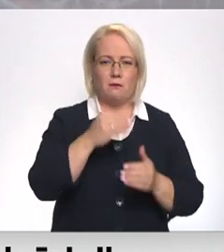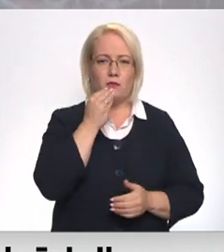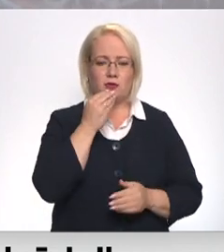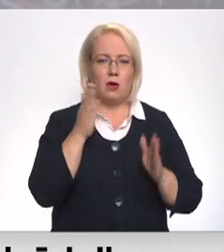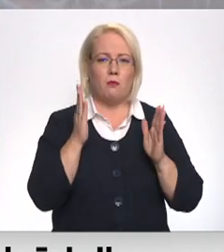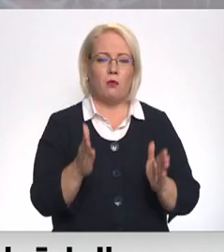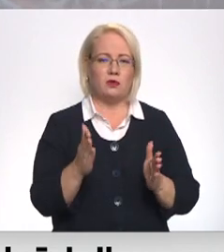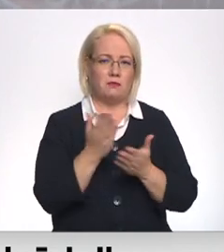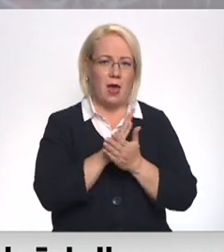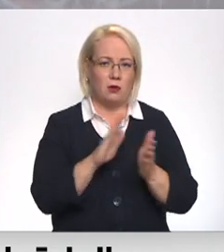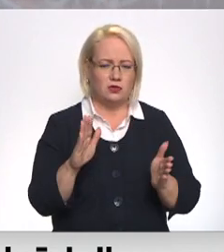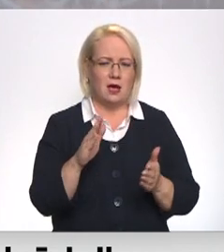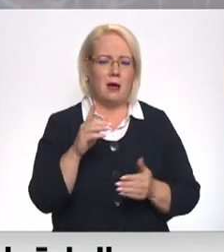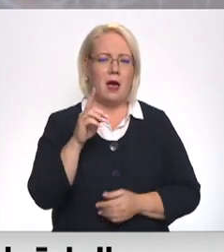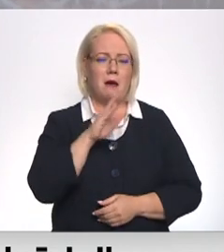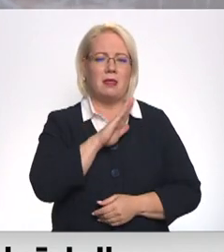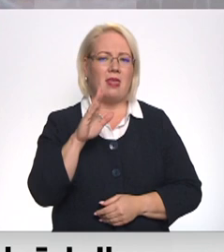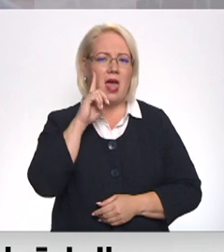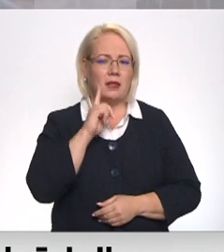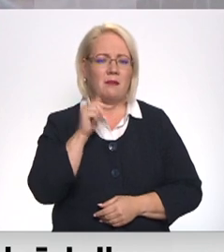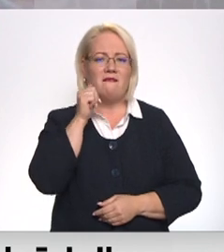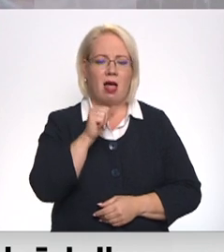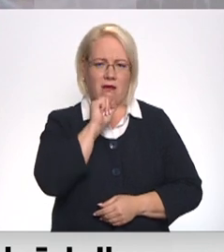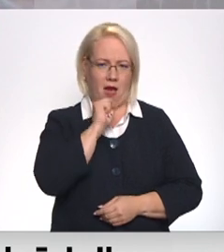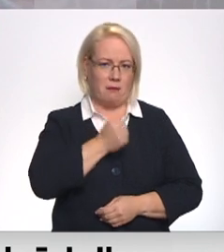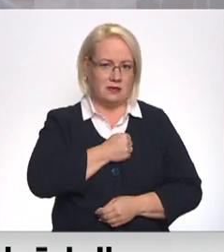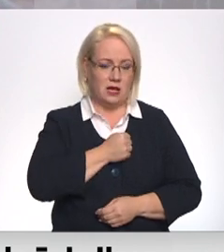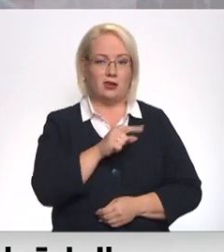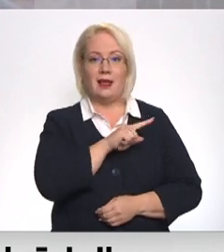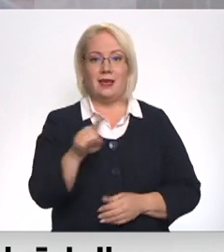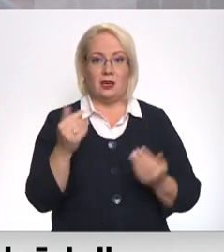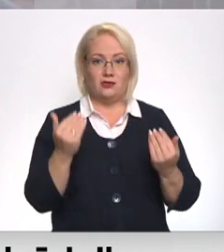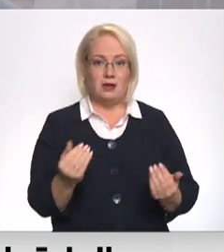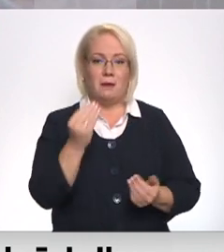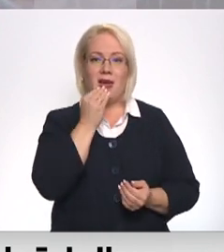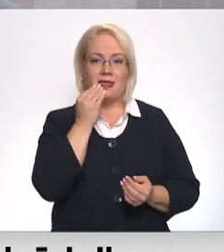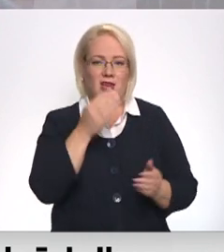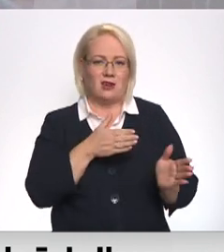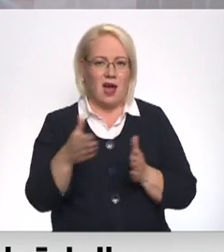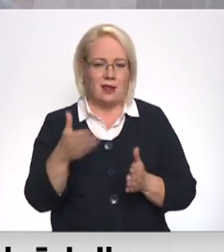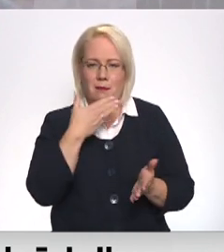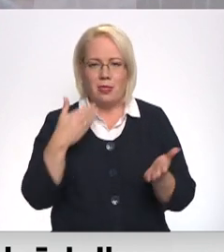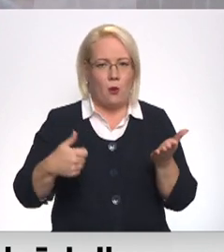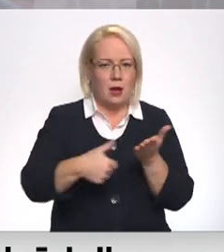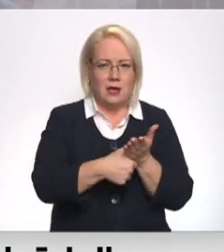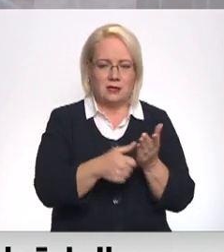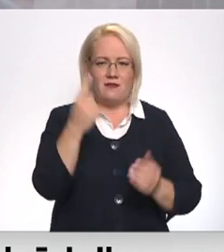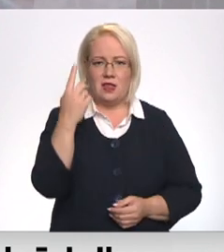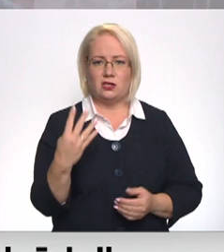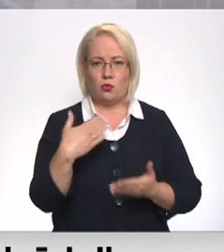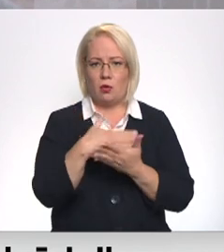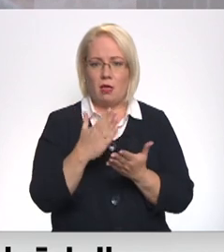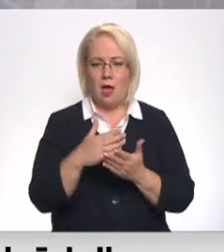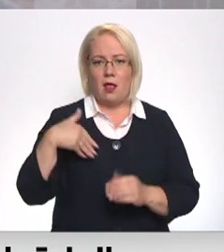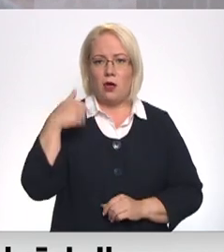būs aizvadīta, neērtības vēl būs jāpacieš. Līdz šim ēdināšanas sistēmā nav reģistrējusies 4. Daļa